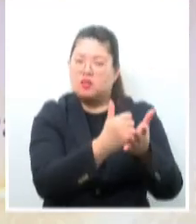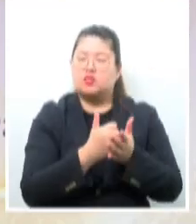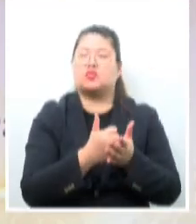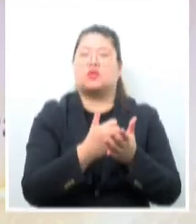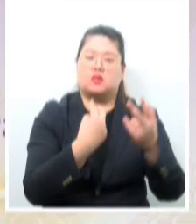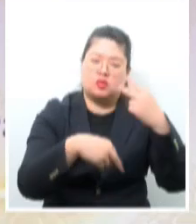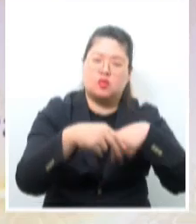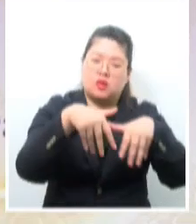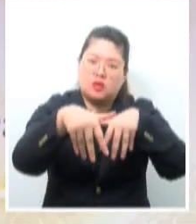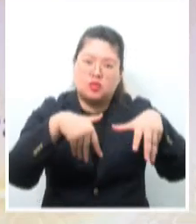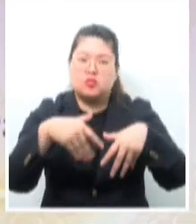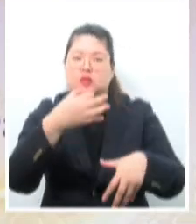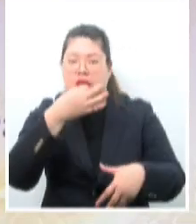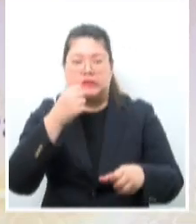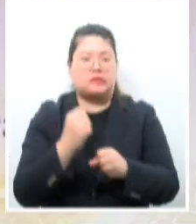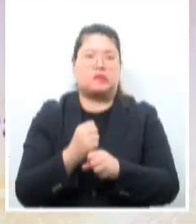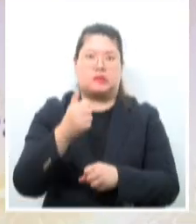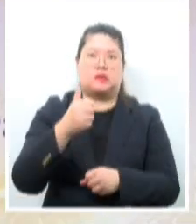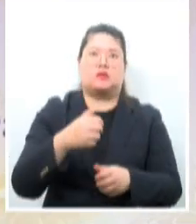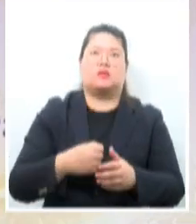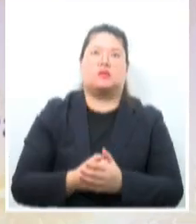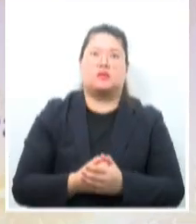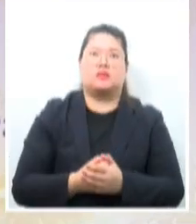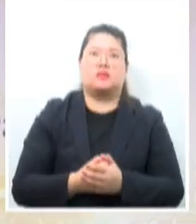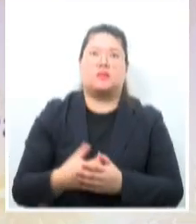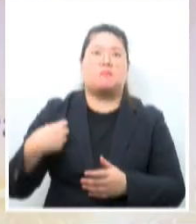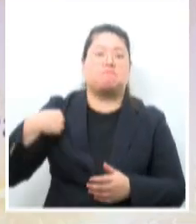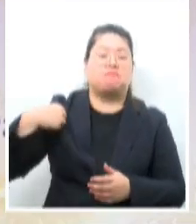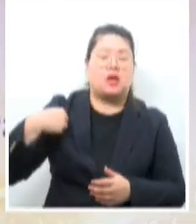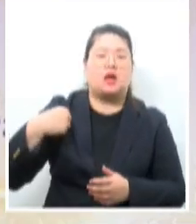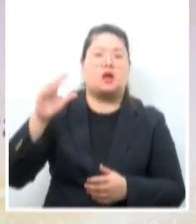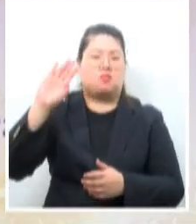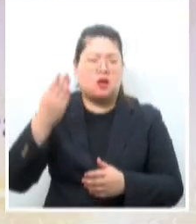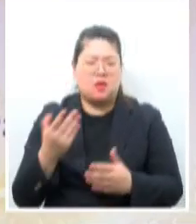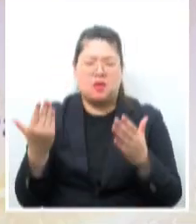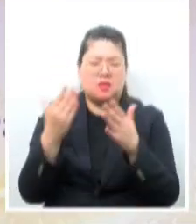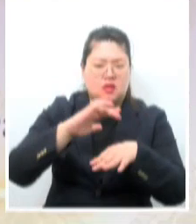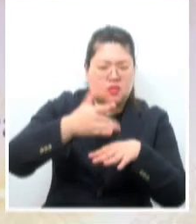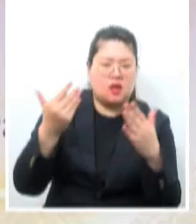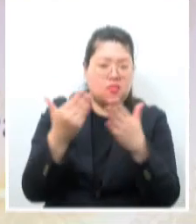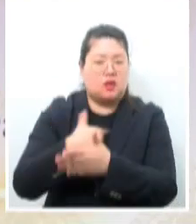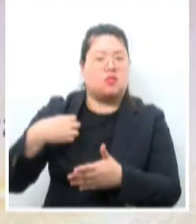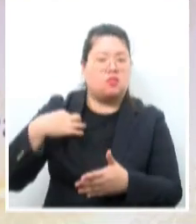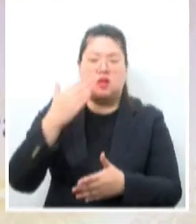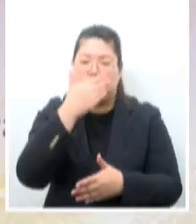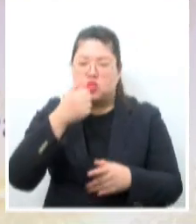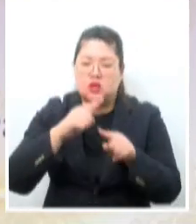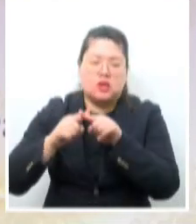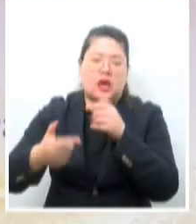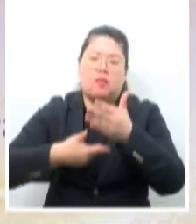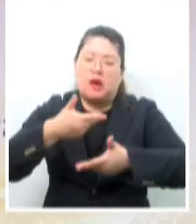นชีพได้พิมพ์ผ้าจากใบผลมูลค่ามากหล